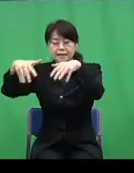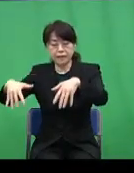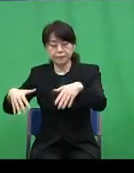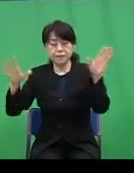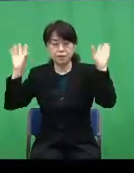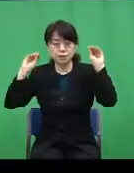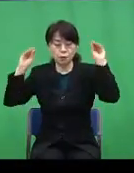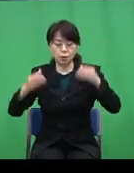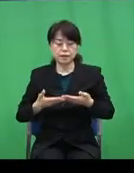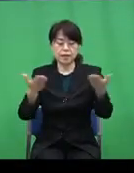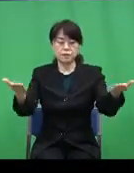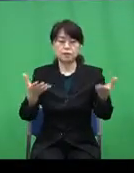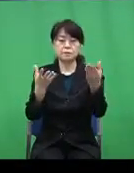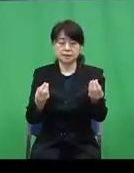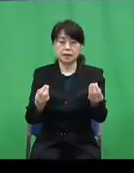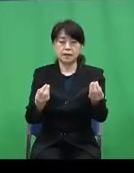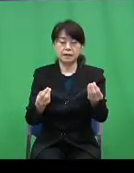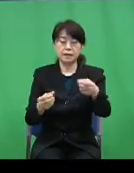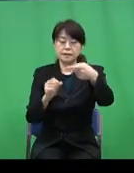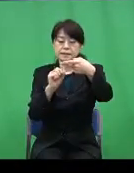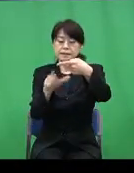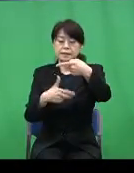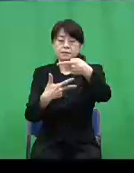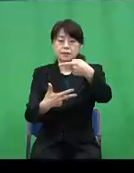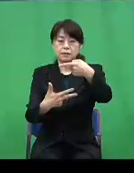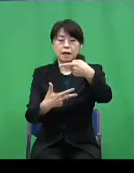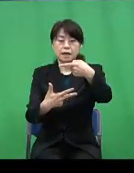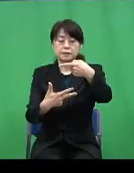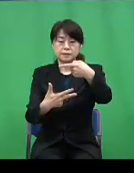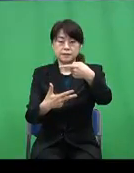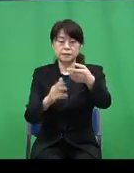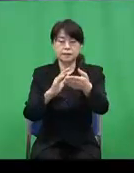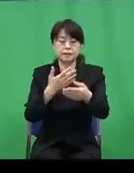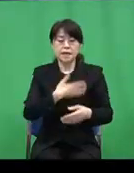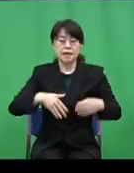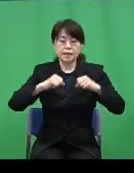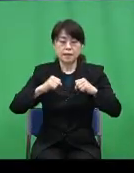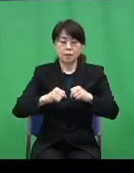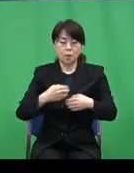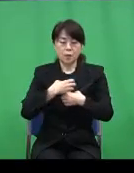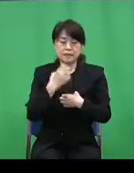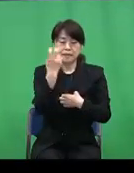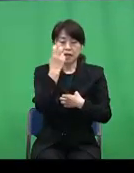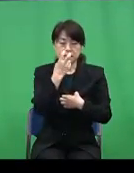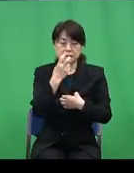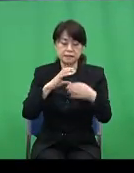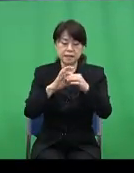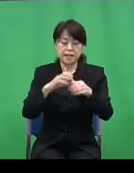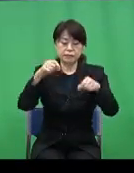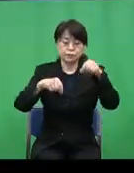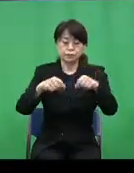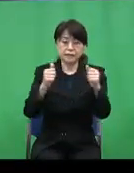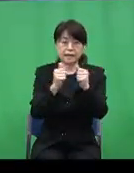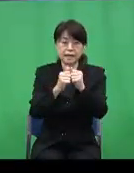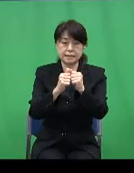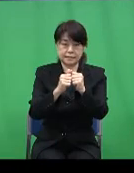報提供をいたしましたし、また1月7日にですね、健康危機管理連絡調整会議を開きま